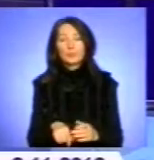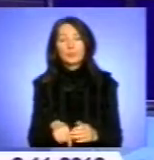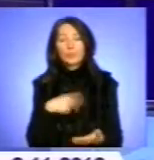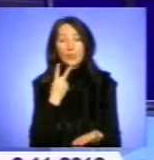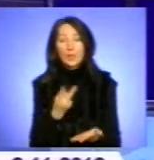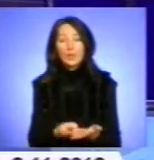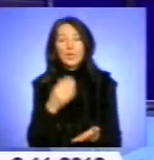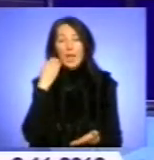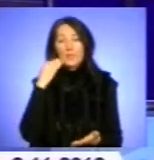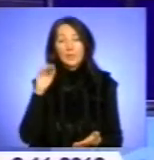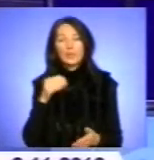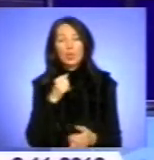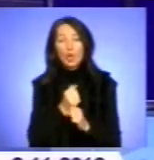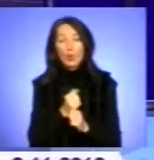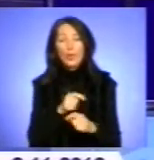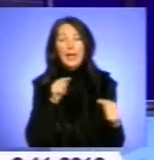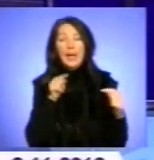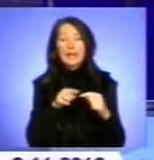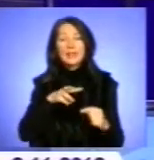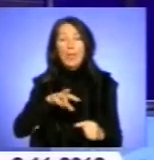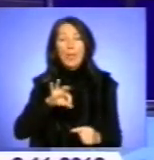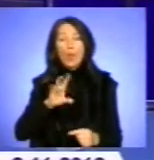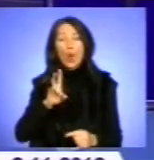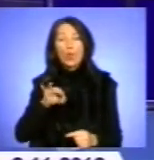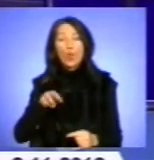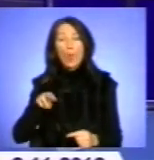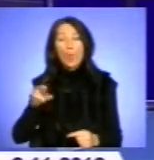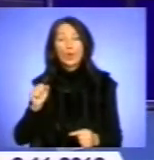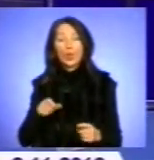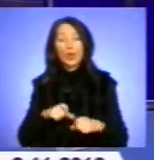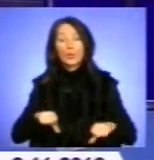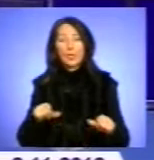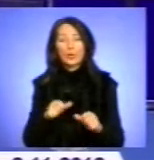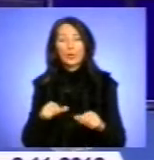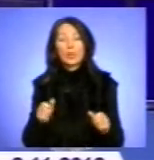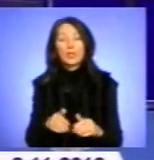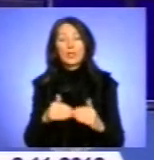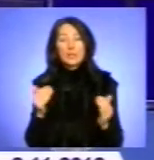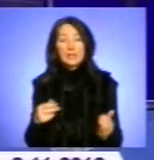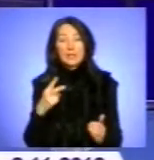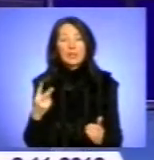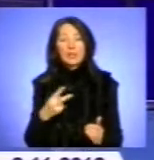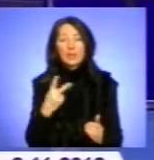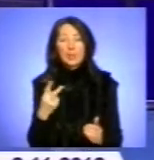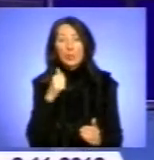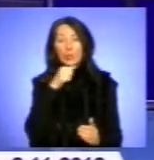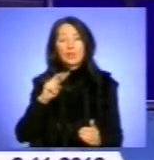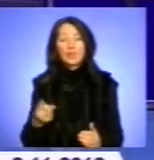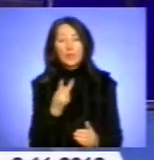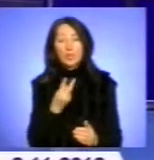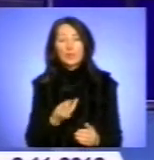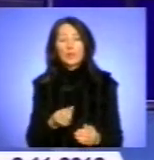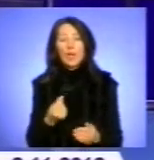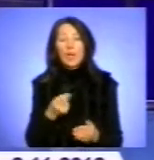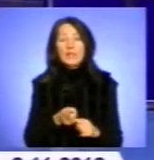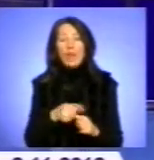Показник ефективності роботи антимонопольного комітету зріс у 2012 році вдвічі. У грошовому еквіваленті це 1